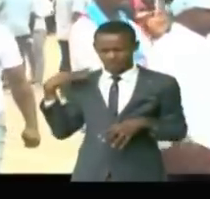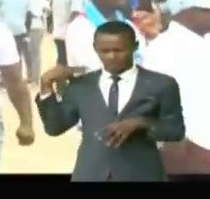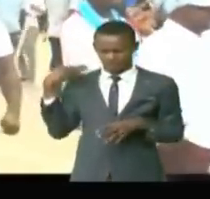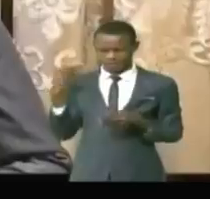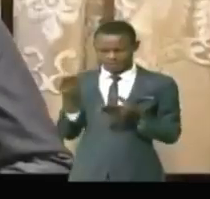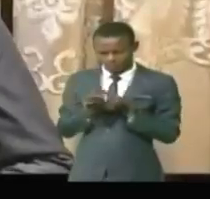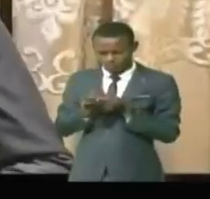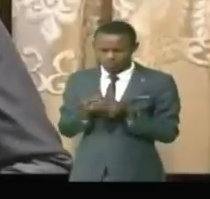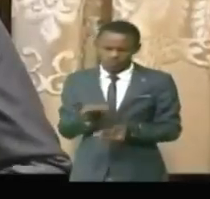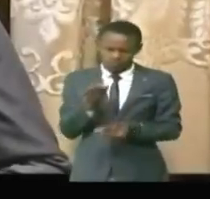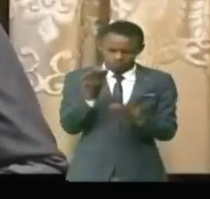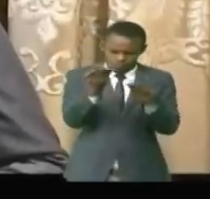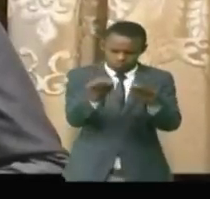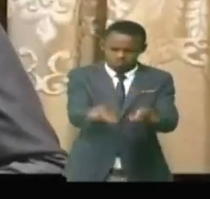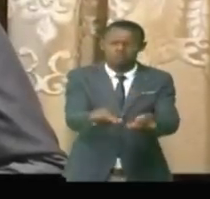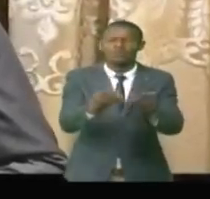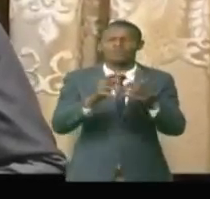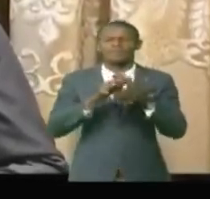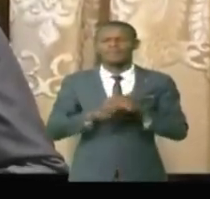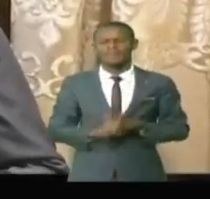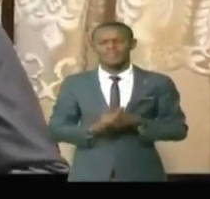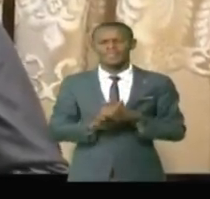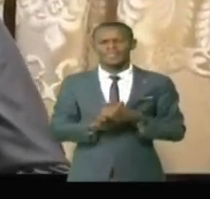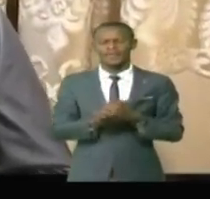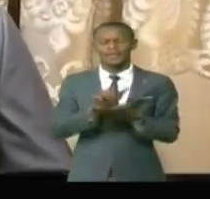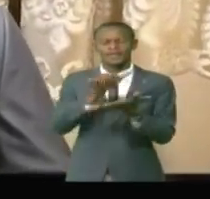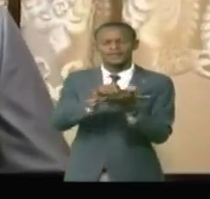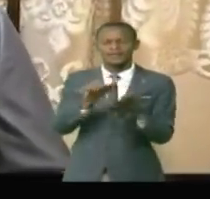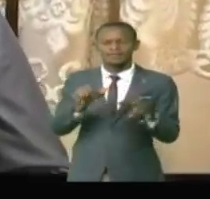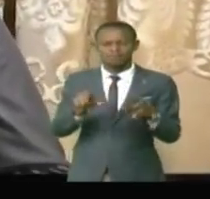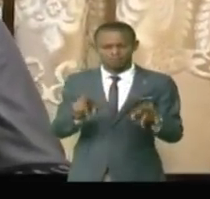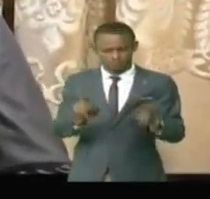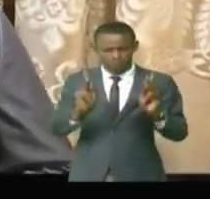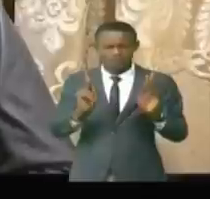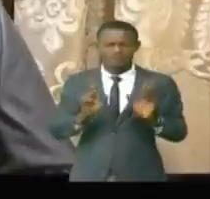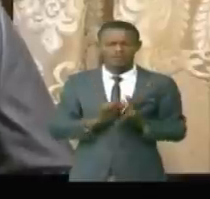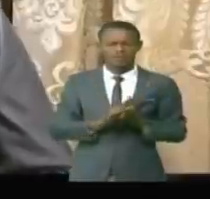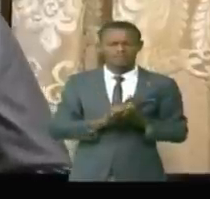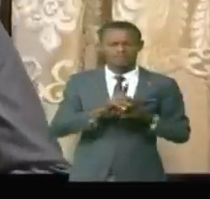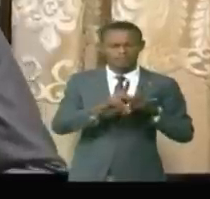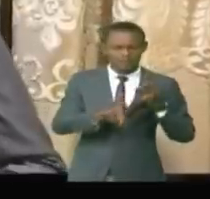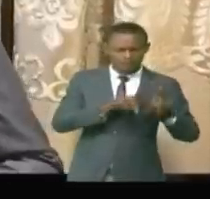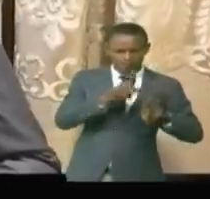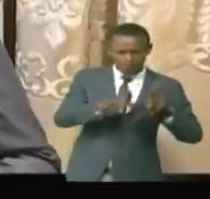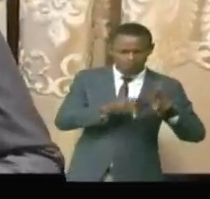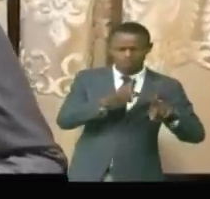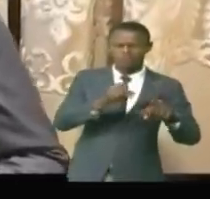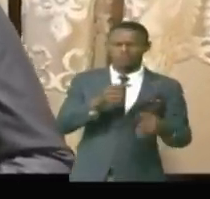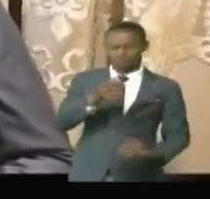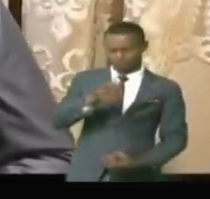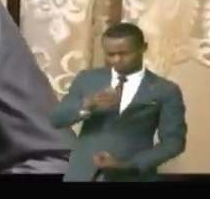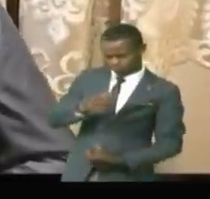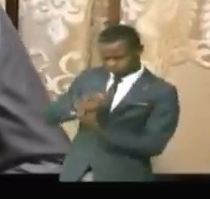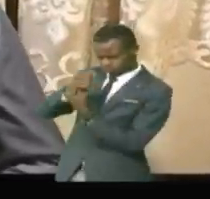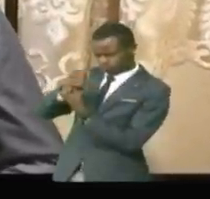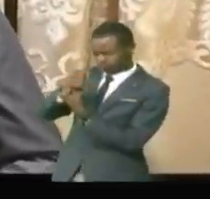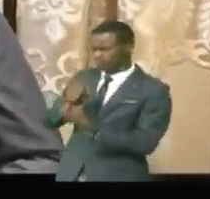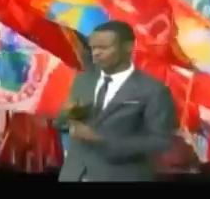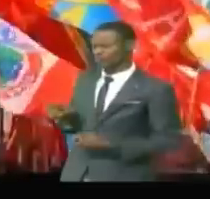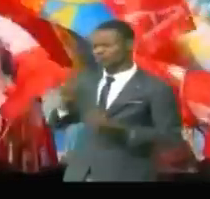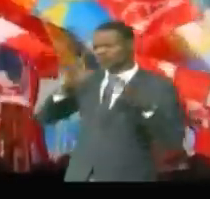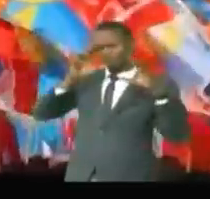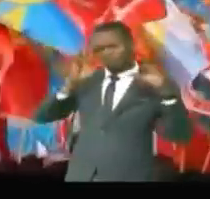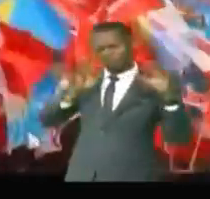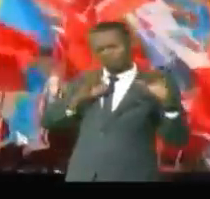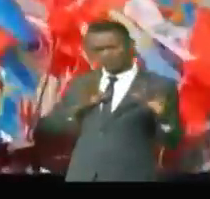et de conscientiser le peuple congolais et chaque acteur politique, ça sera une campagne responsable, sans